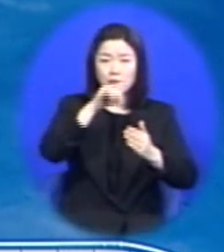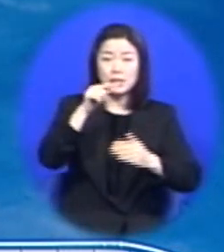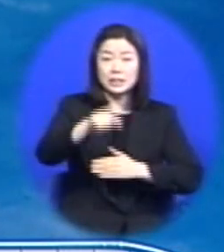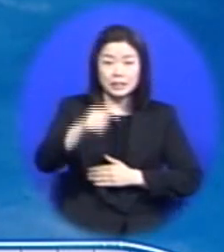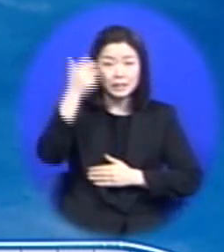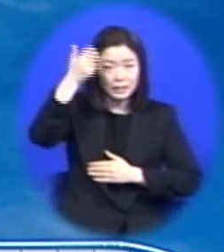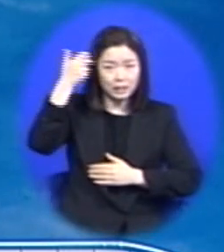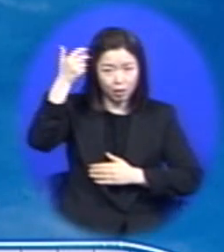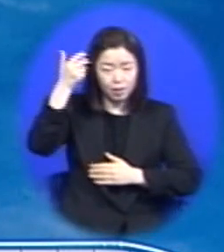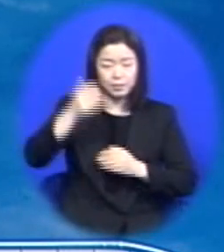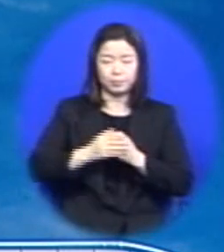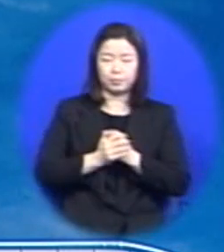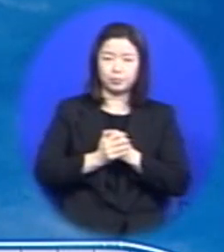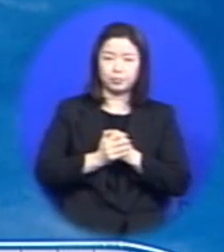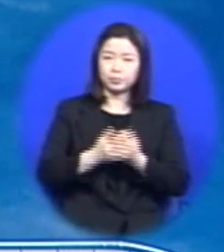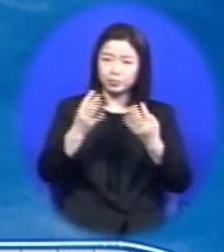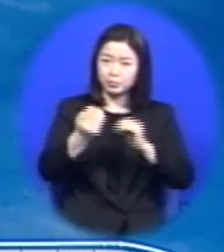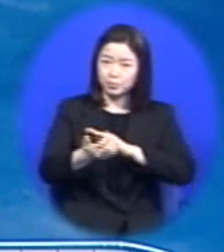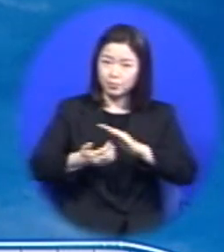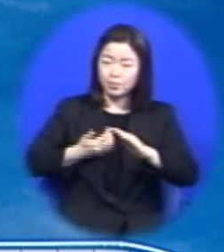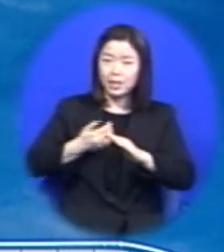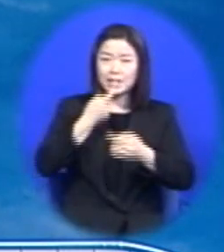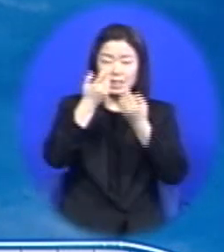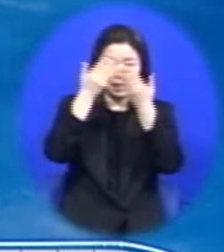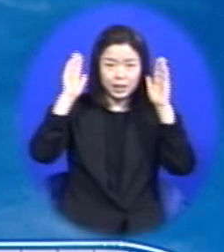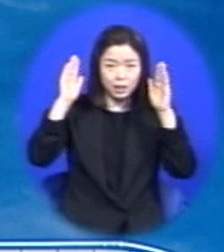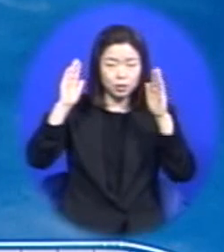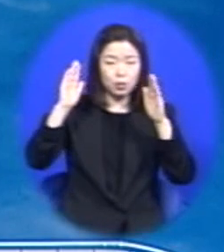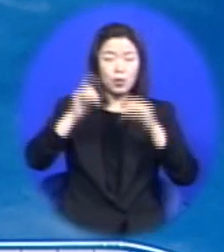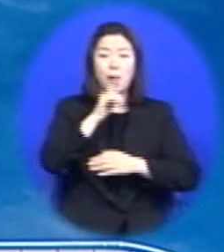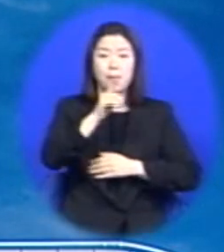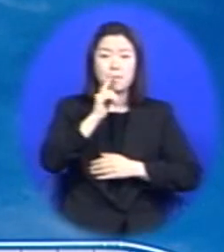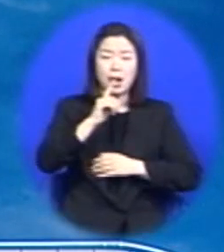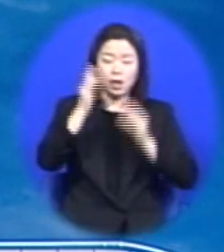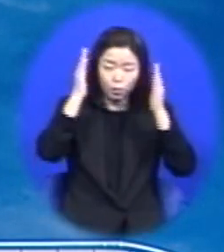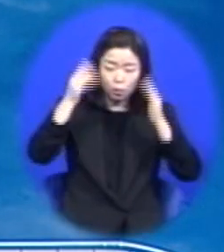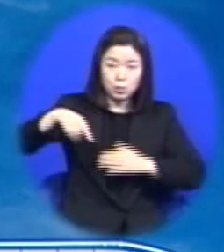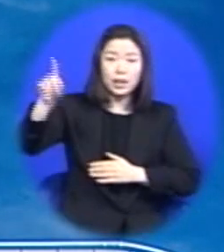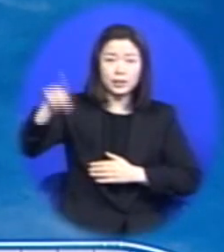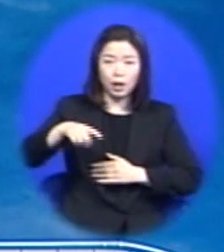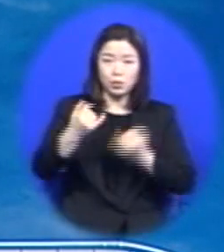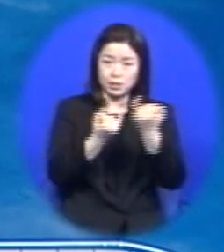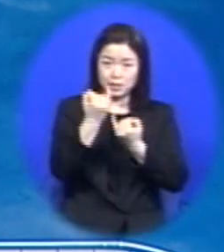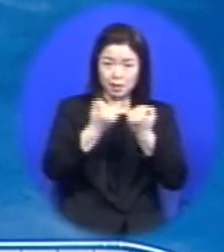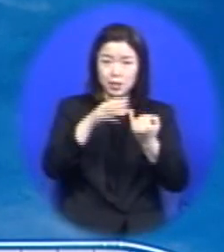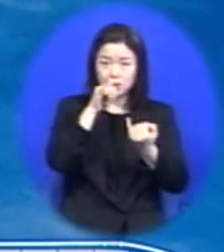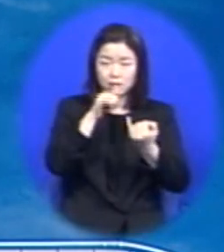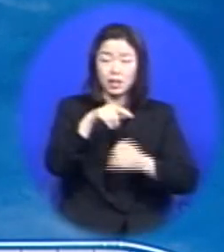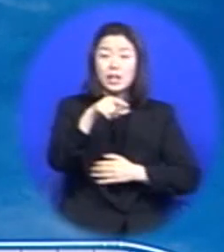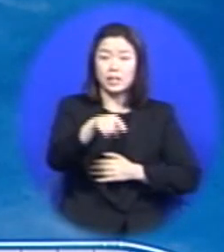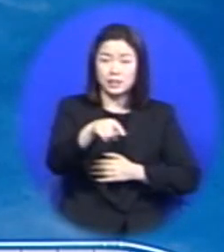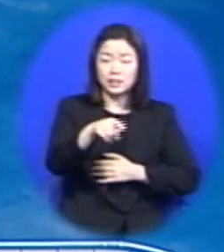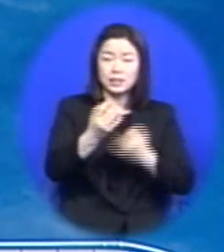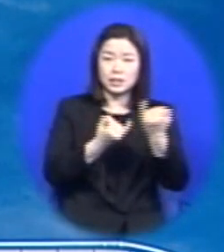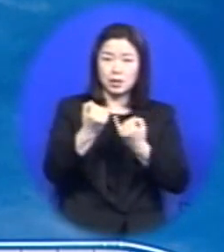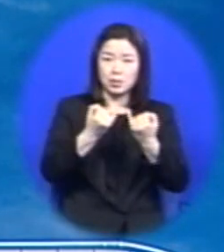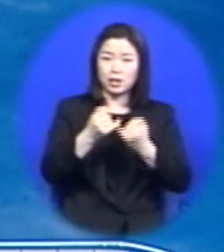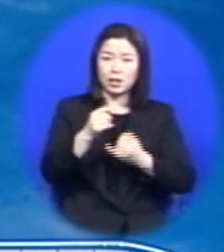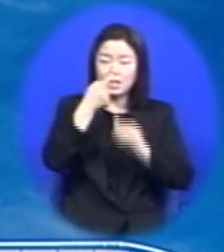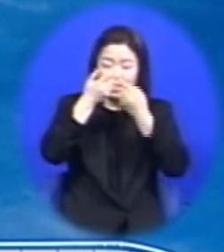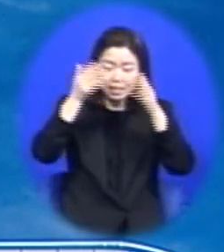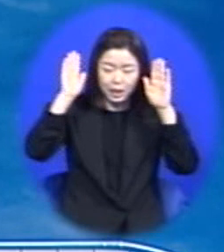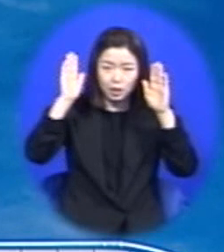얼마 전에 인도로 어학연수를 다녀온 자매가 있는데 지금 이 자리에도 있어요. 그 자매가 저에게 그 인도에서 어느 교회